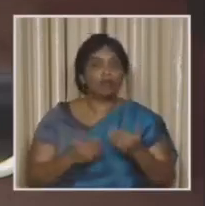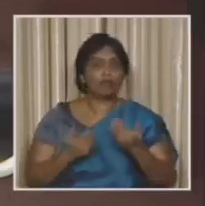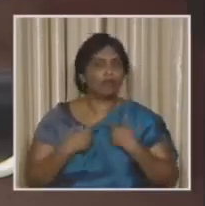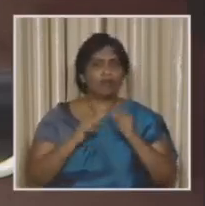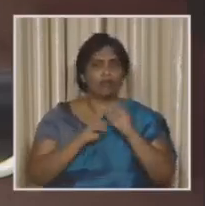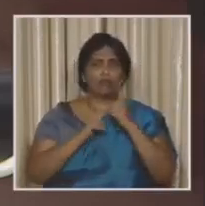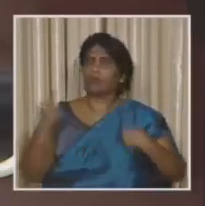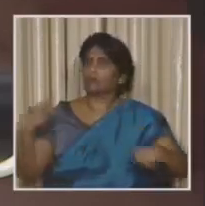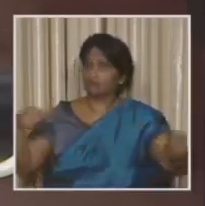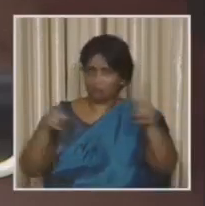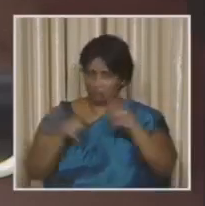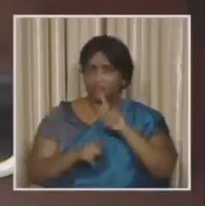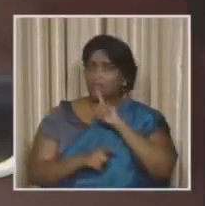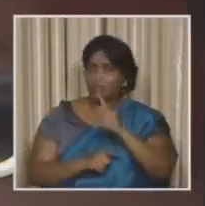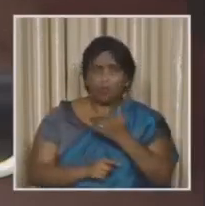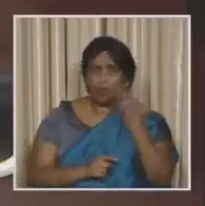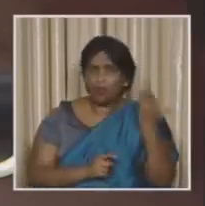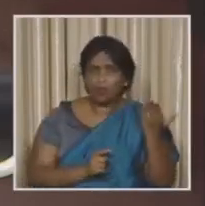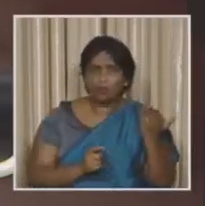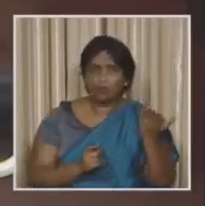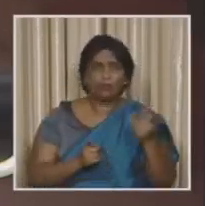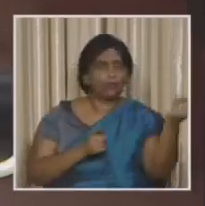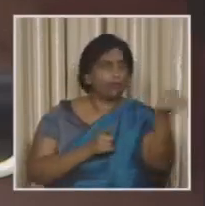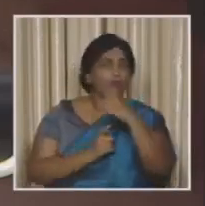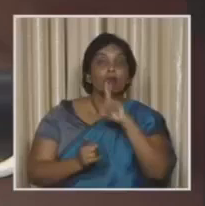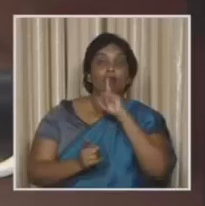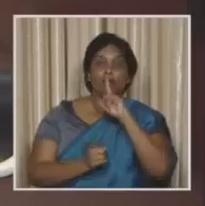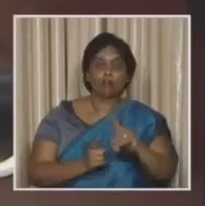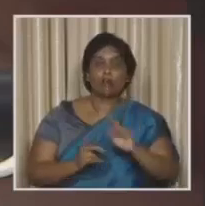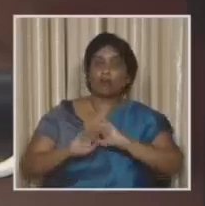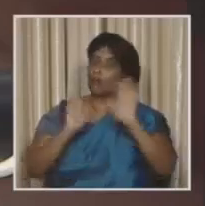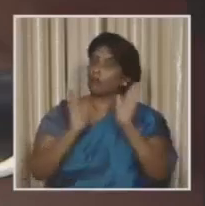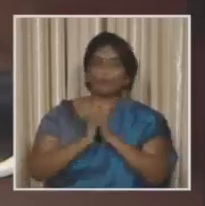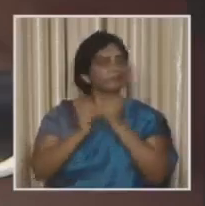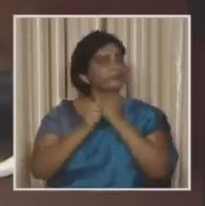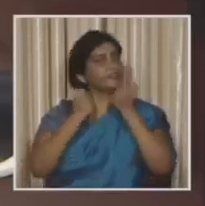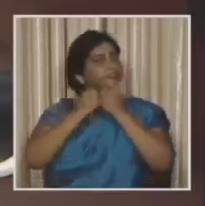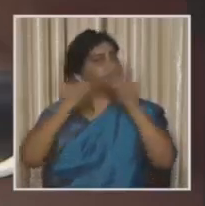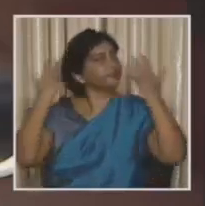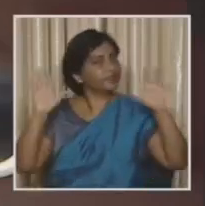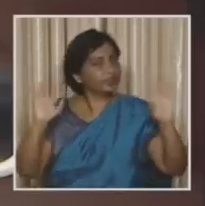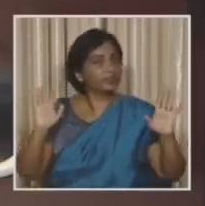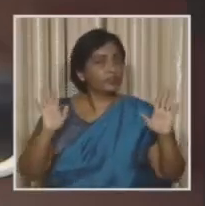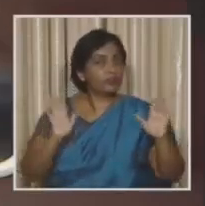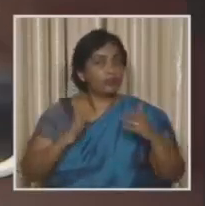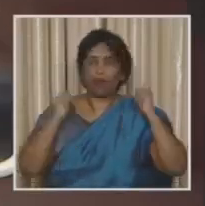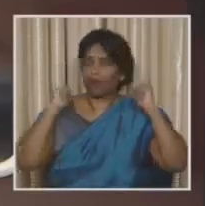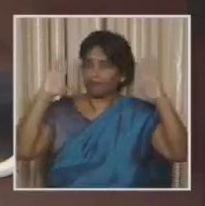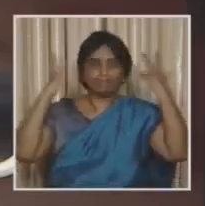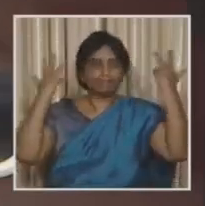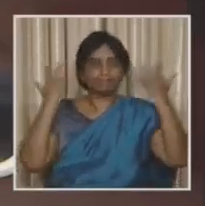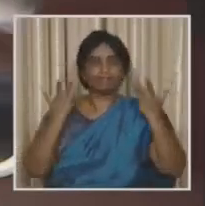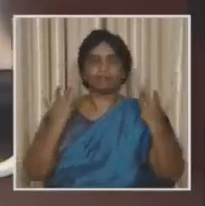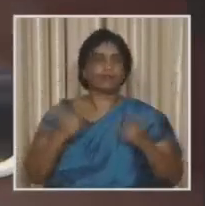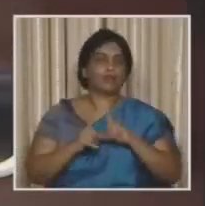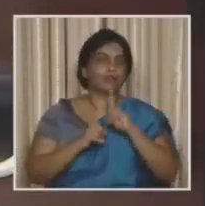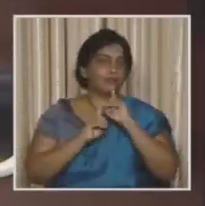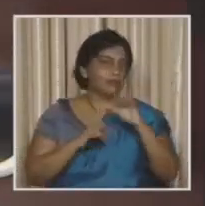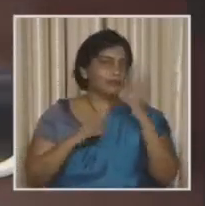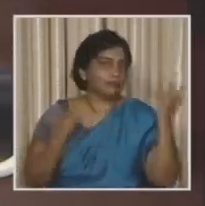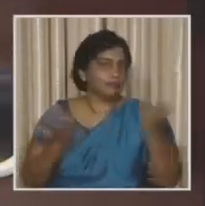parlimen tu kater kena puluan. Kater ni kita kena nyokkum awasan kila. Nyawasan okay right, tapi nyokkum ni kater kena